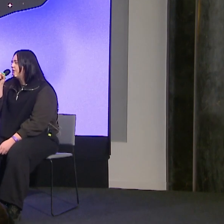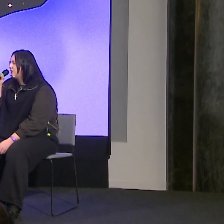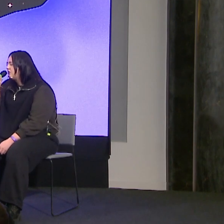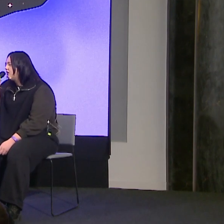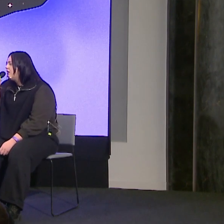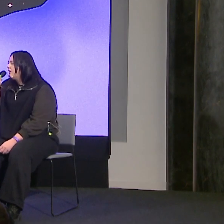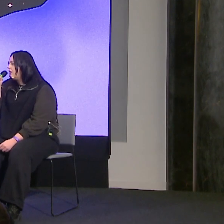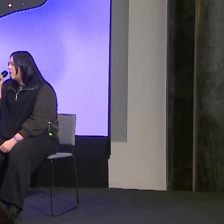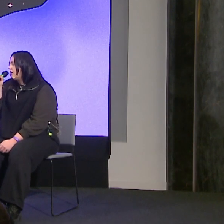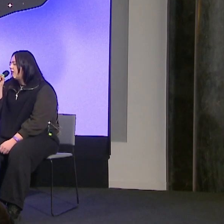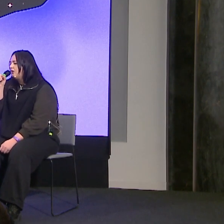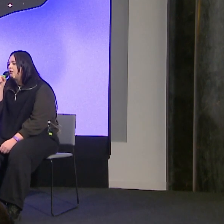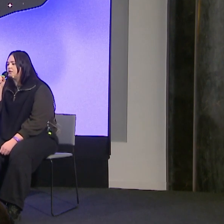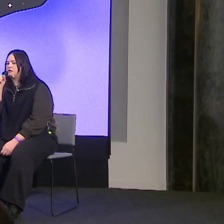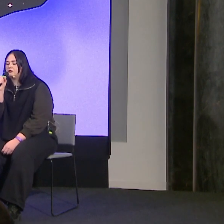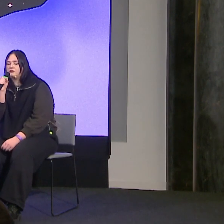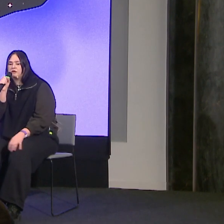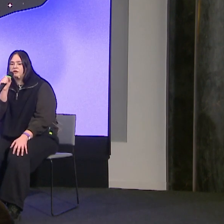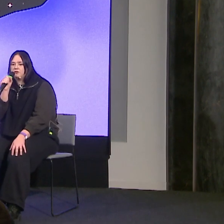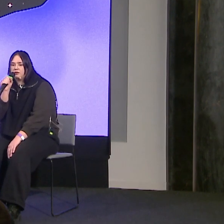persekiojamas femicidą galimai atlikęs